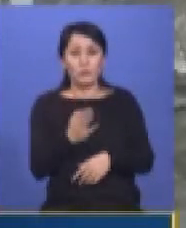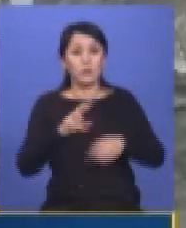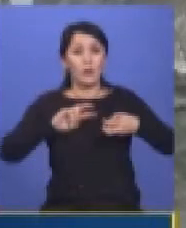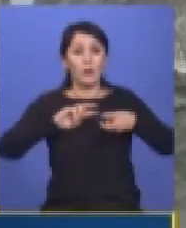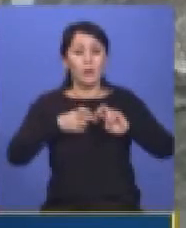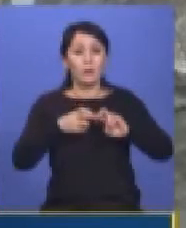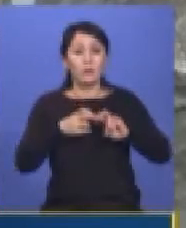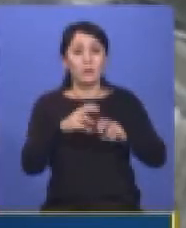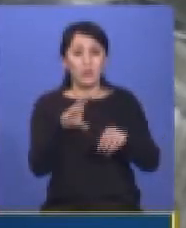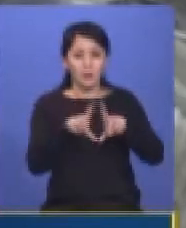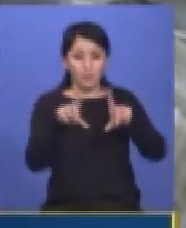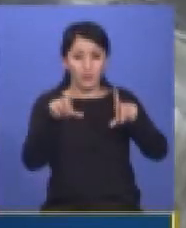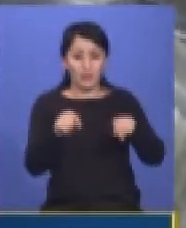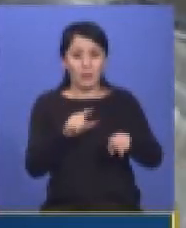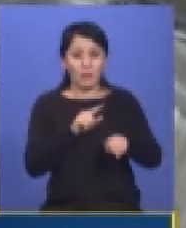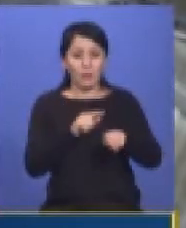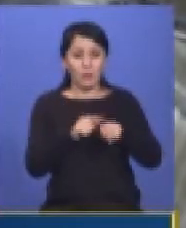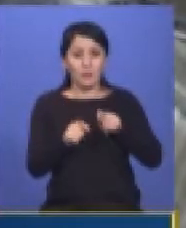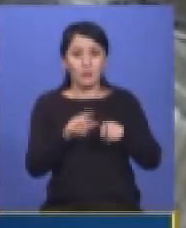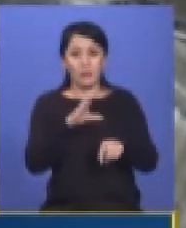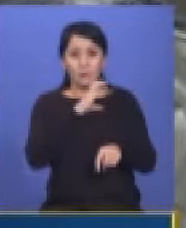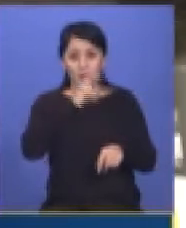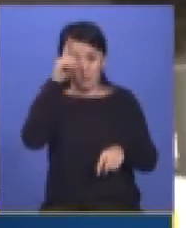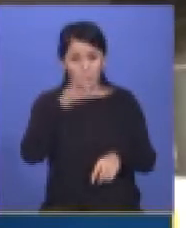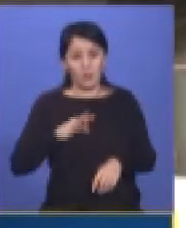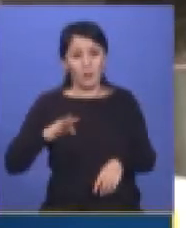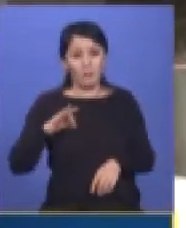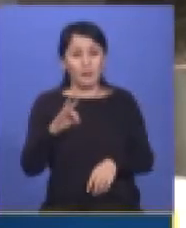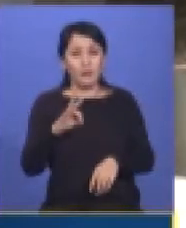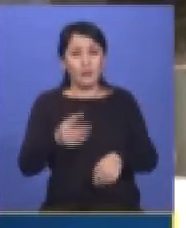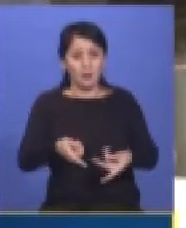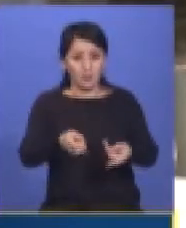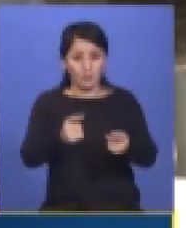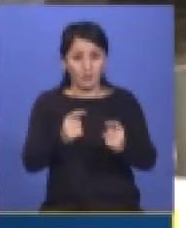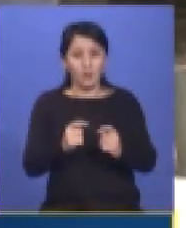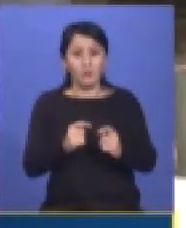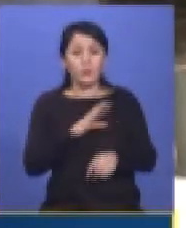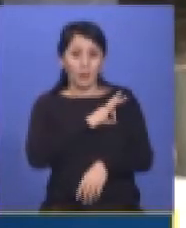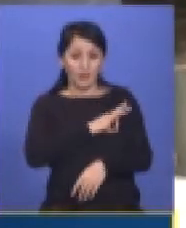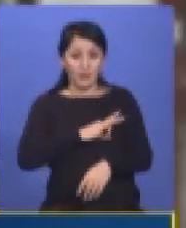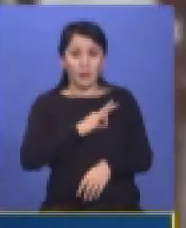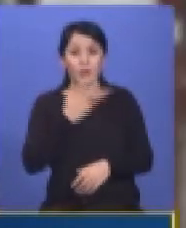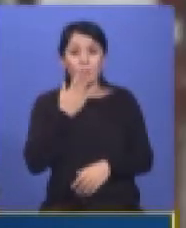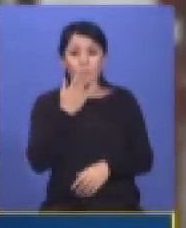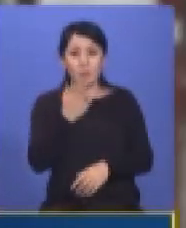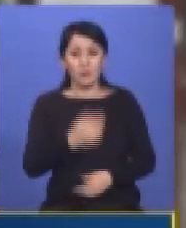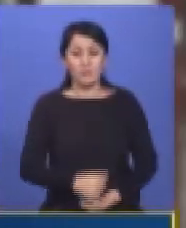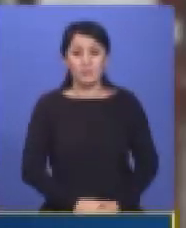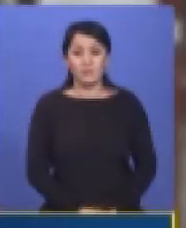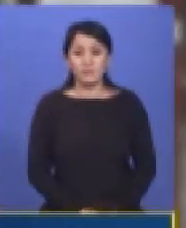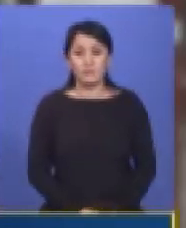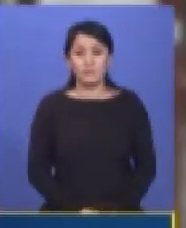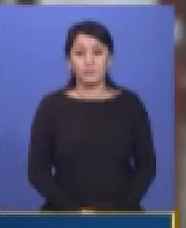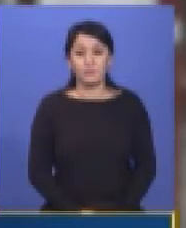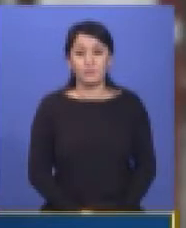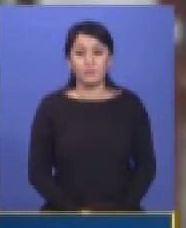бойынша табиғи монополияларды реттеу комитетінің Солтүстік Қазақстан облысы бойынша департаментінің заңгеріне жүгіндік. Мы как государственный